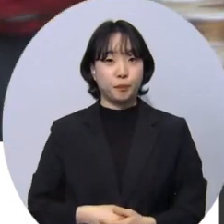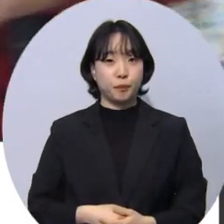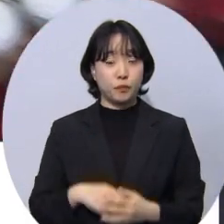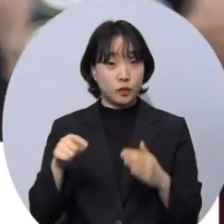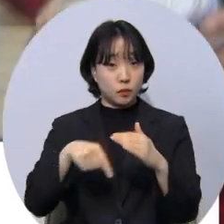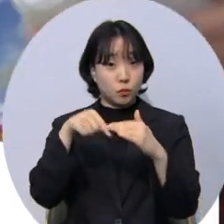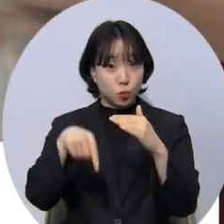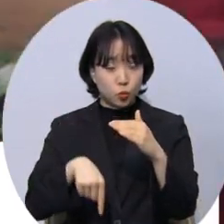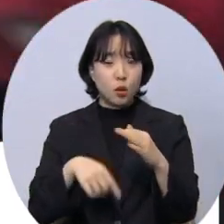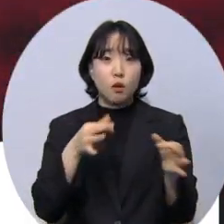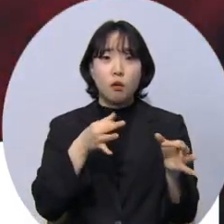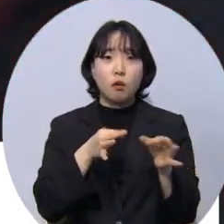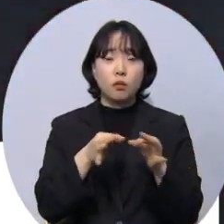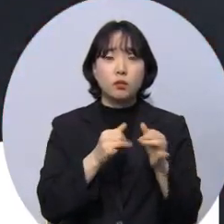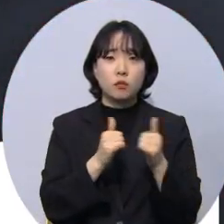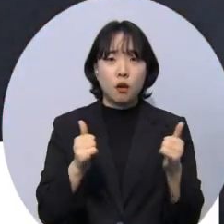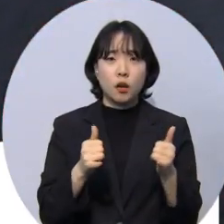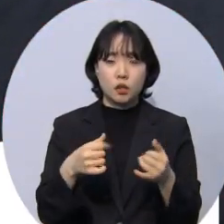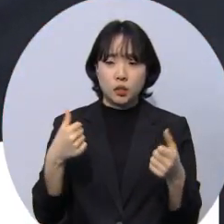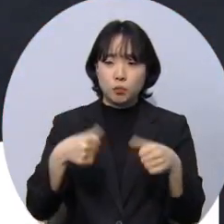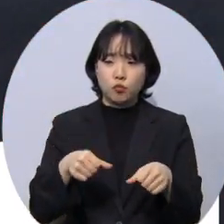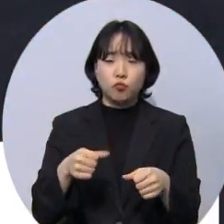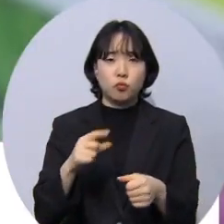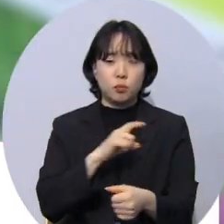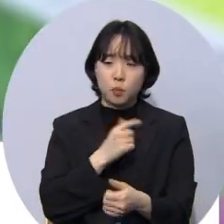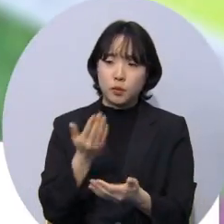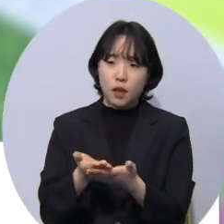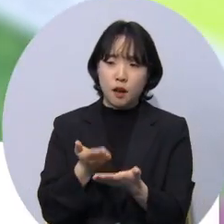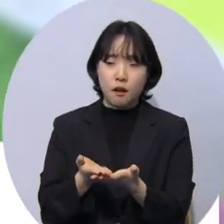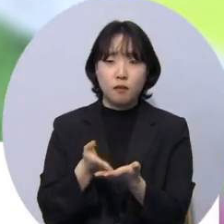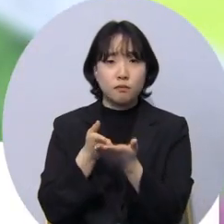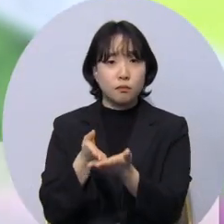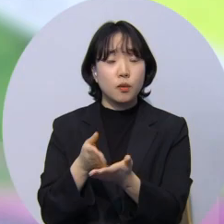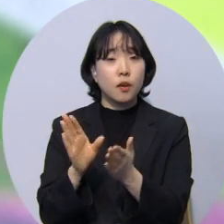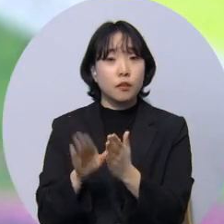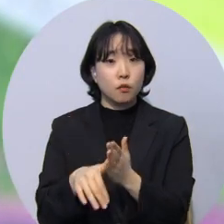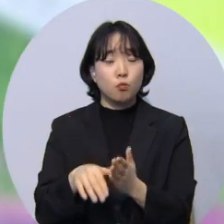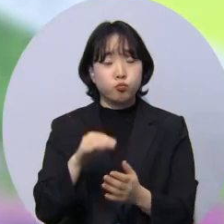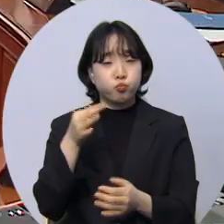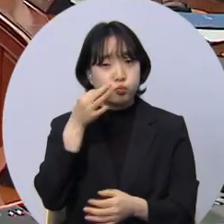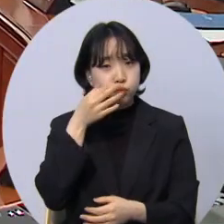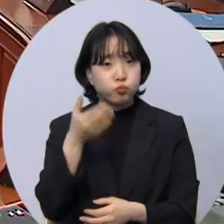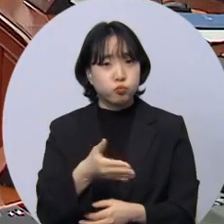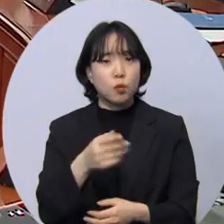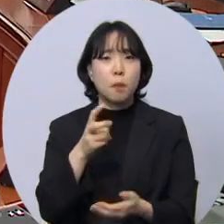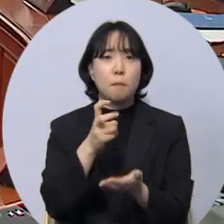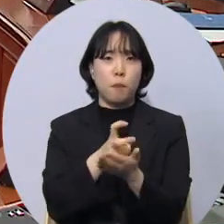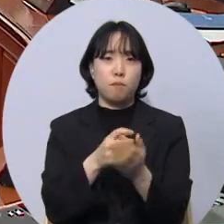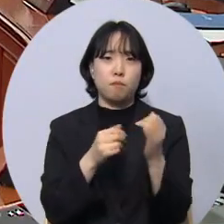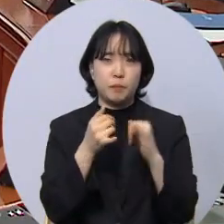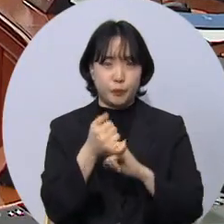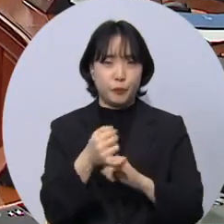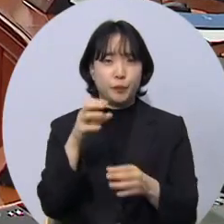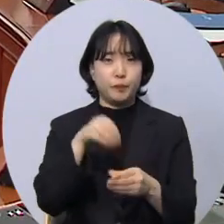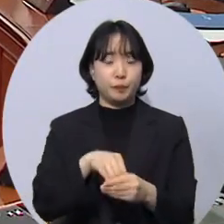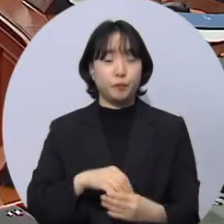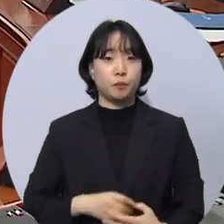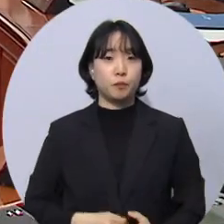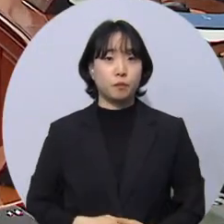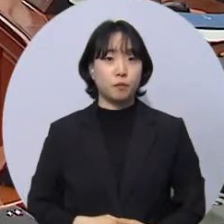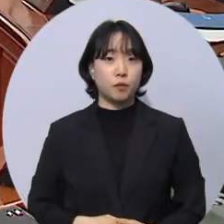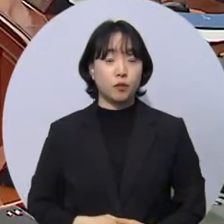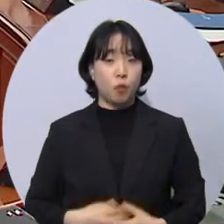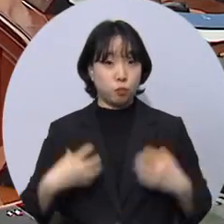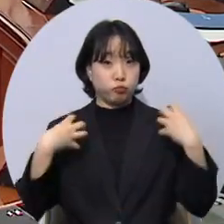확인을 위해 신분증 제시를 요구하는 법적 근거를 마련하는 내용 등이 담겼습니다 정부는 규제개선 목소리를